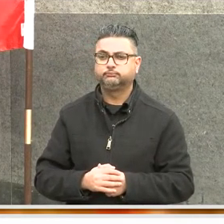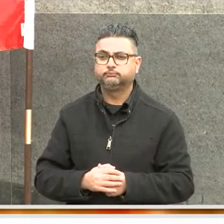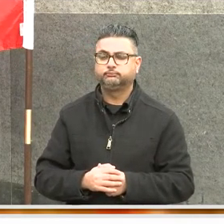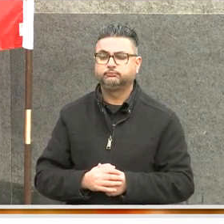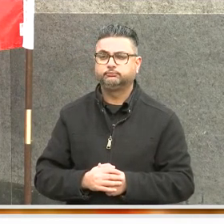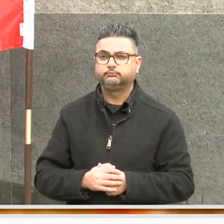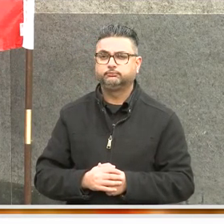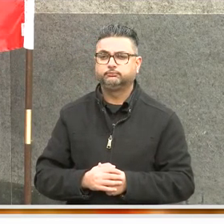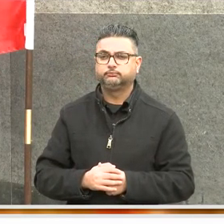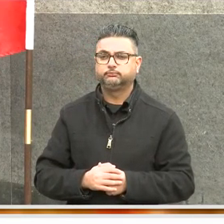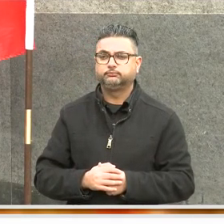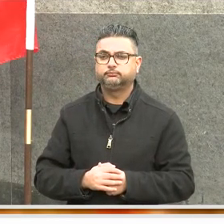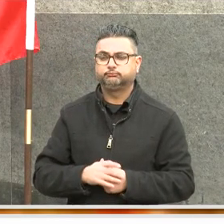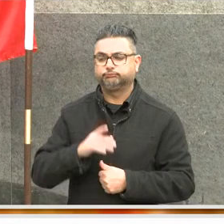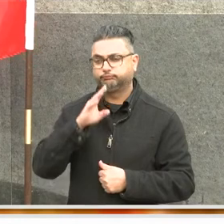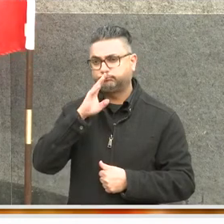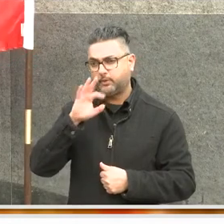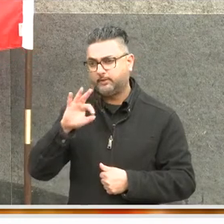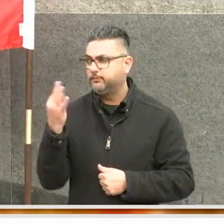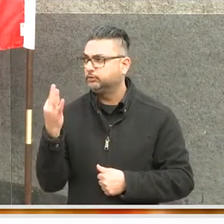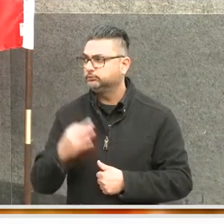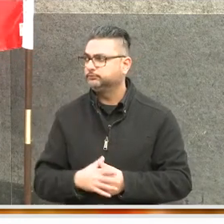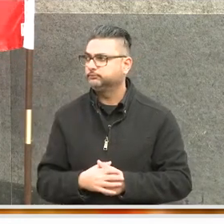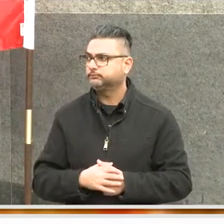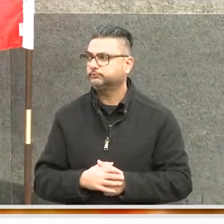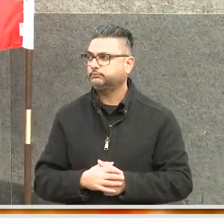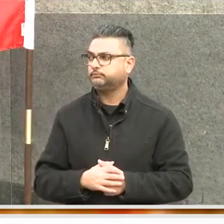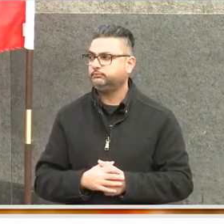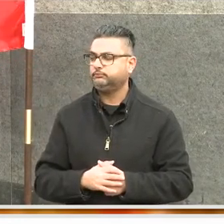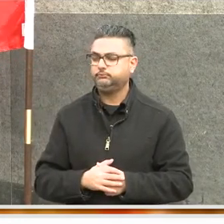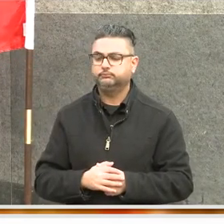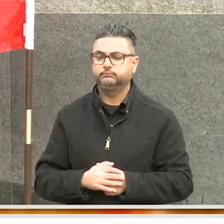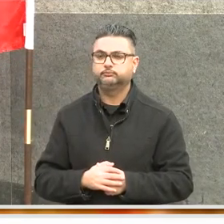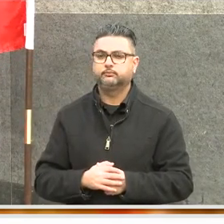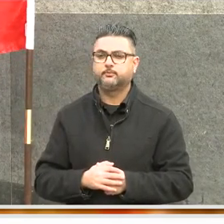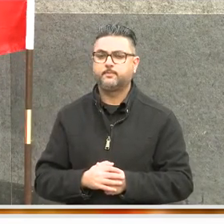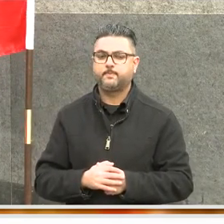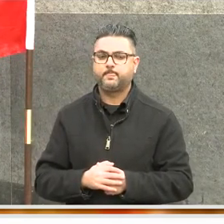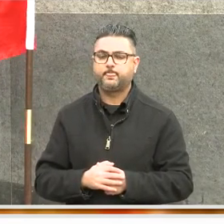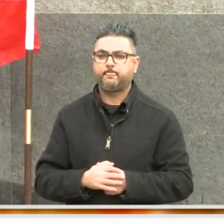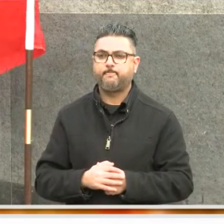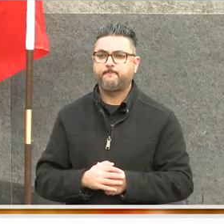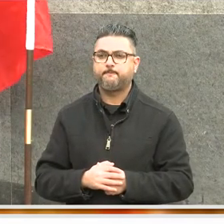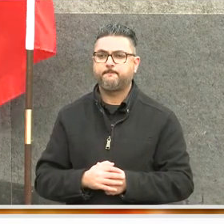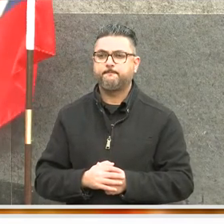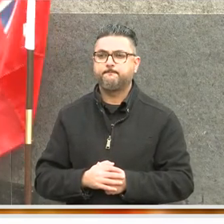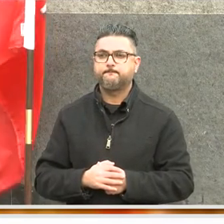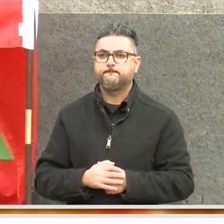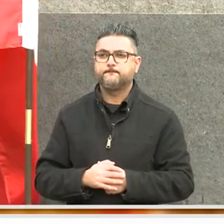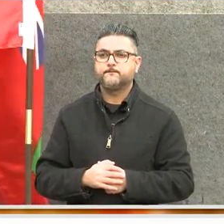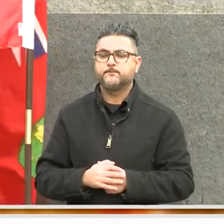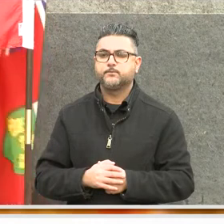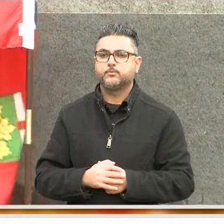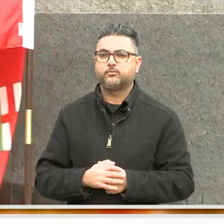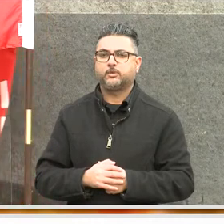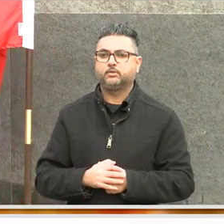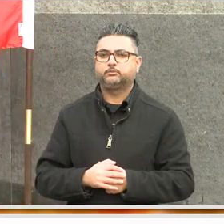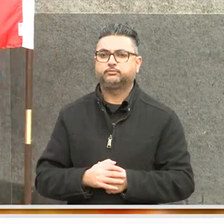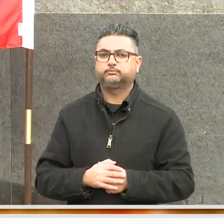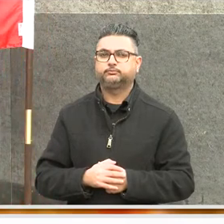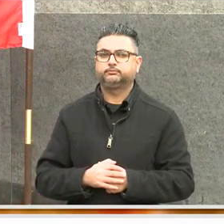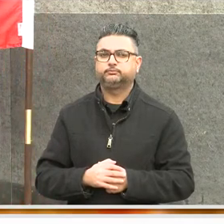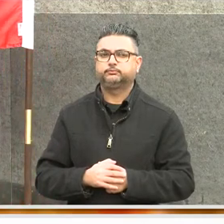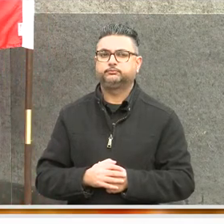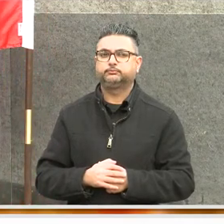Ils étaient jeunes, jeunes comme nous. Ils ont servi, donné généreusement d'eux-mêmes, nous leur